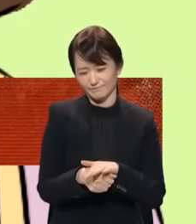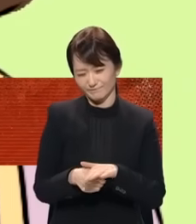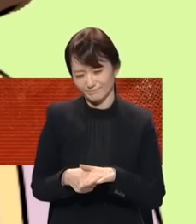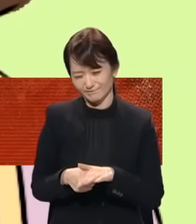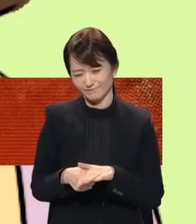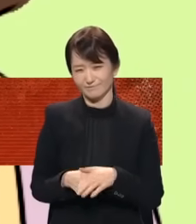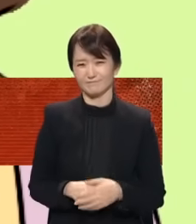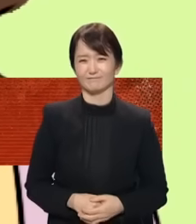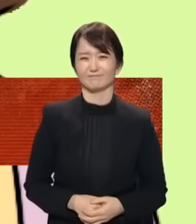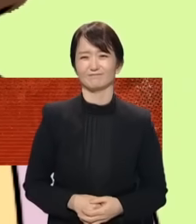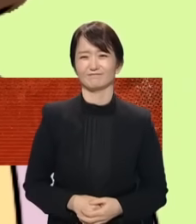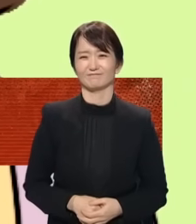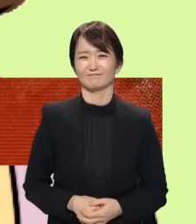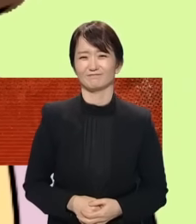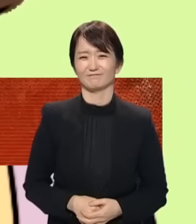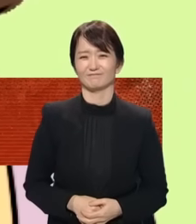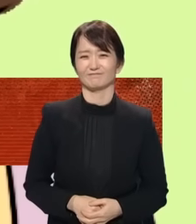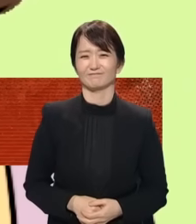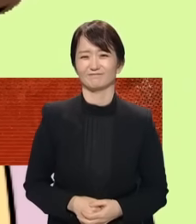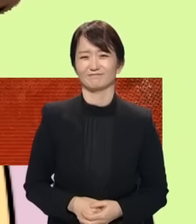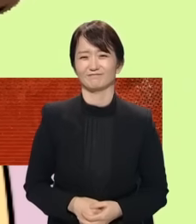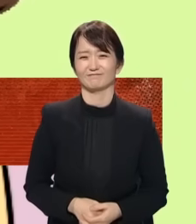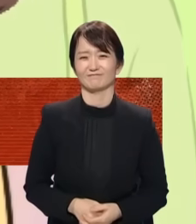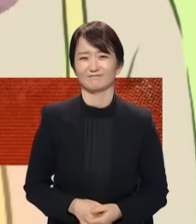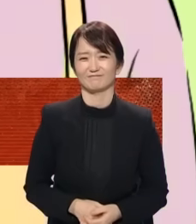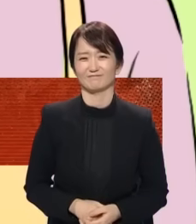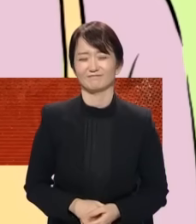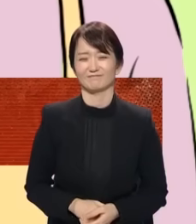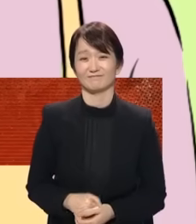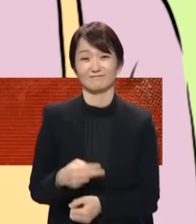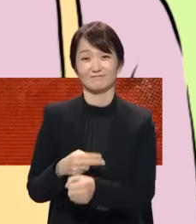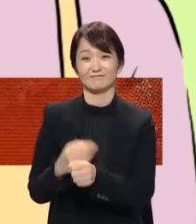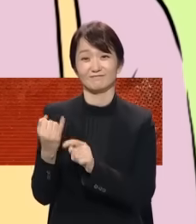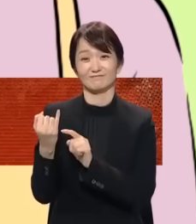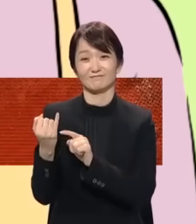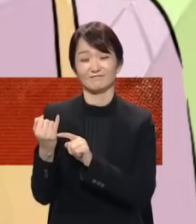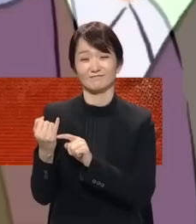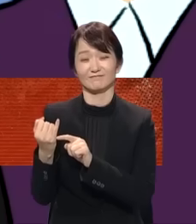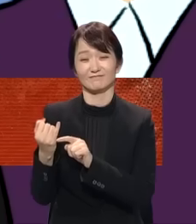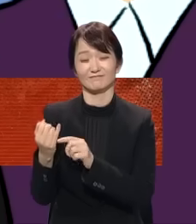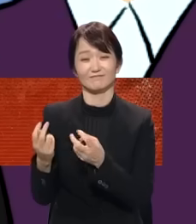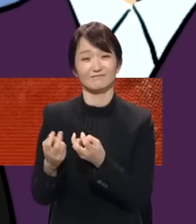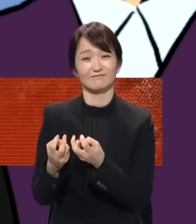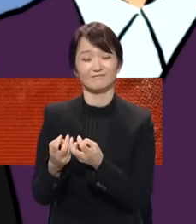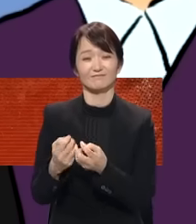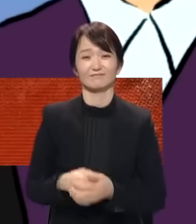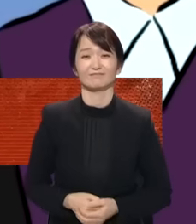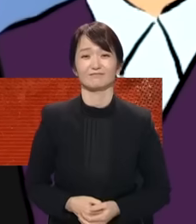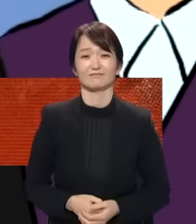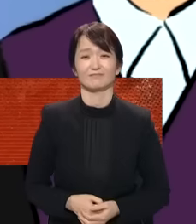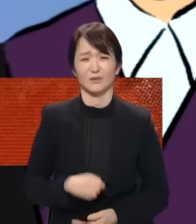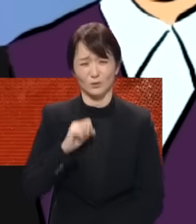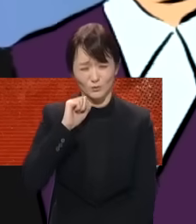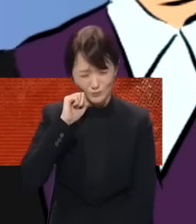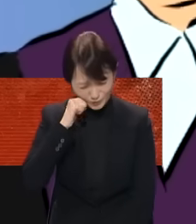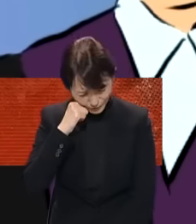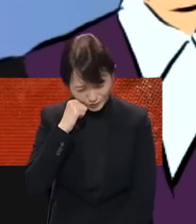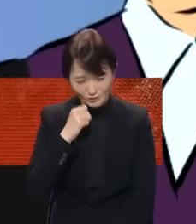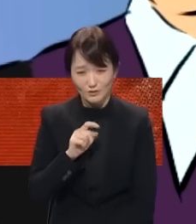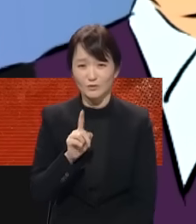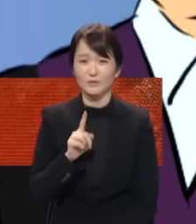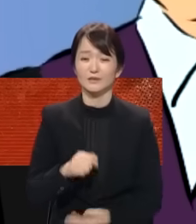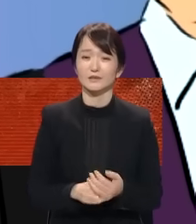남편들이 자, 풀어내는 경우가 없던데 남편들이. 자, 교수님의 네. 처방. 아, 이게 정말 쉽지가 않아요. 근데